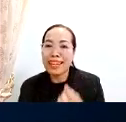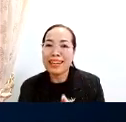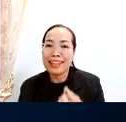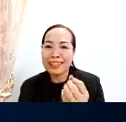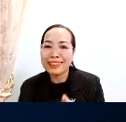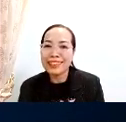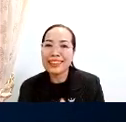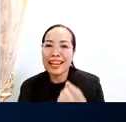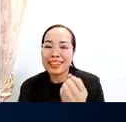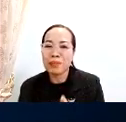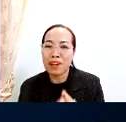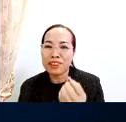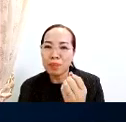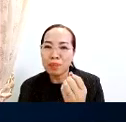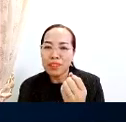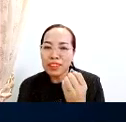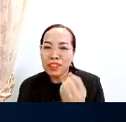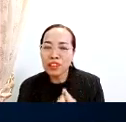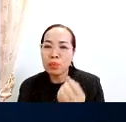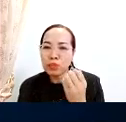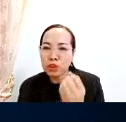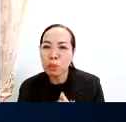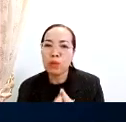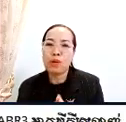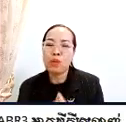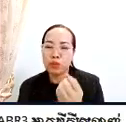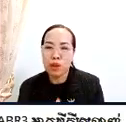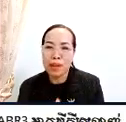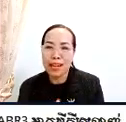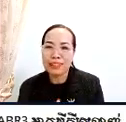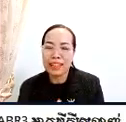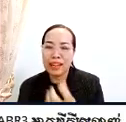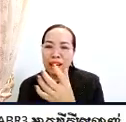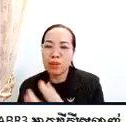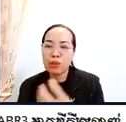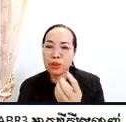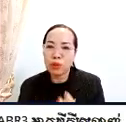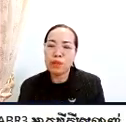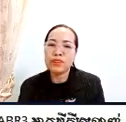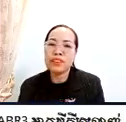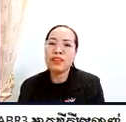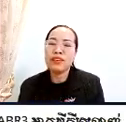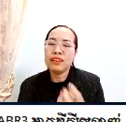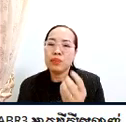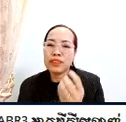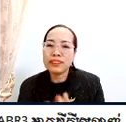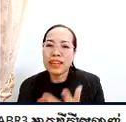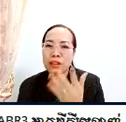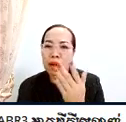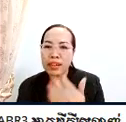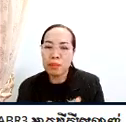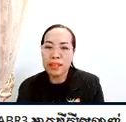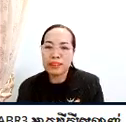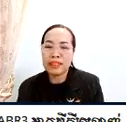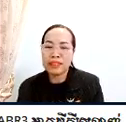con tay ấy là ní ca kết bọc nhóm nhóm chốt rồi u rồi toàn hài chà rồi u rồi toàn chia vì thi sạc